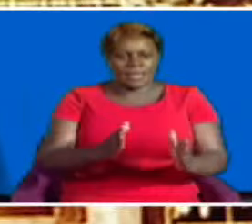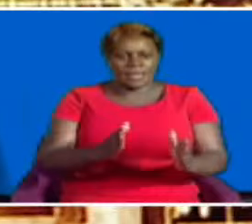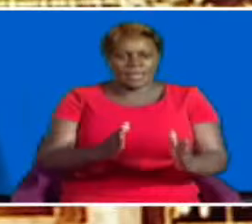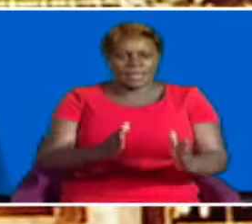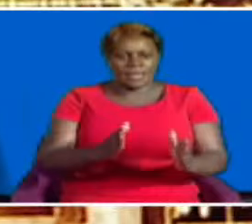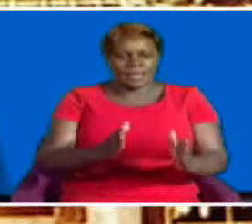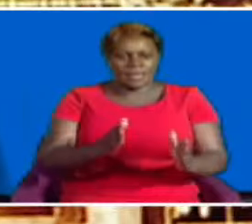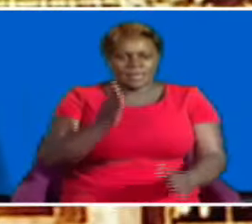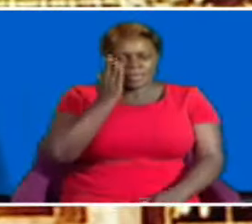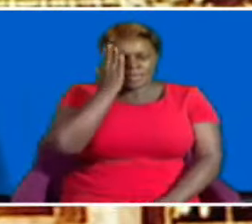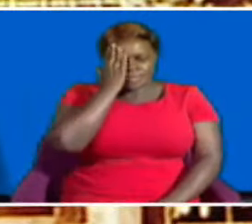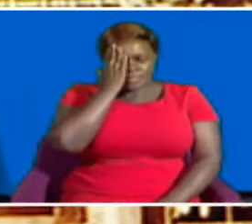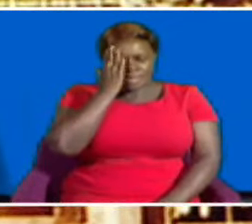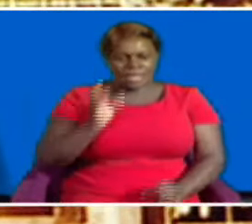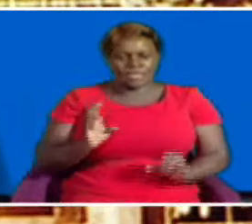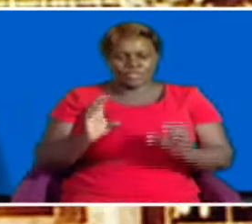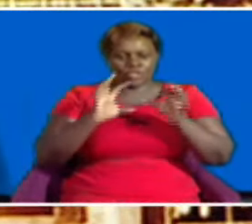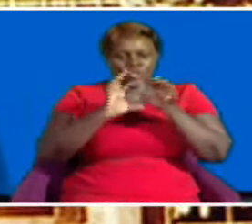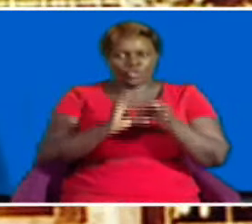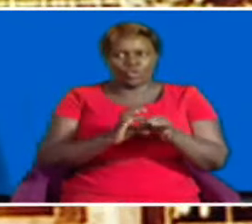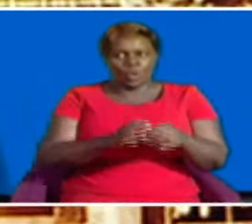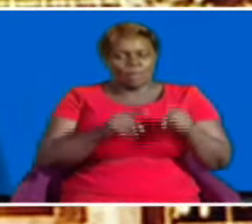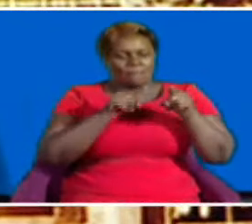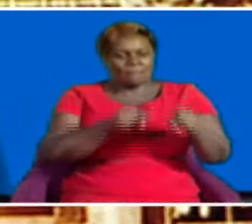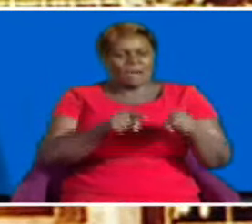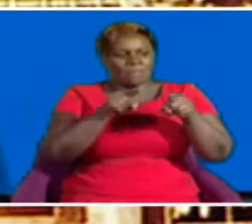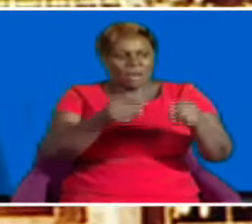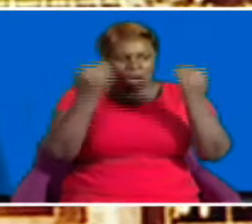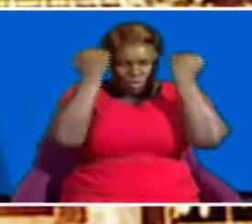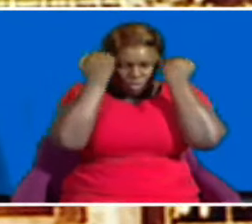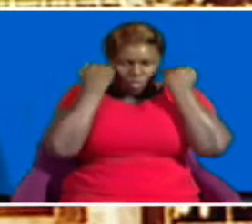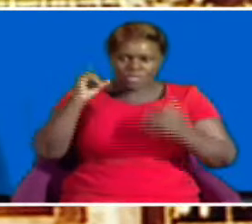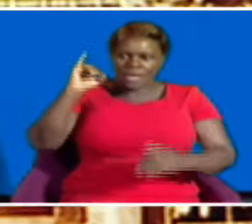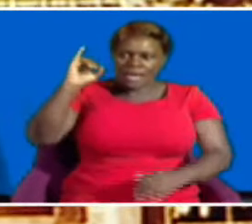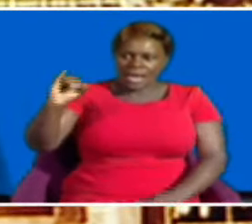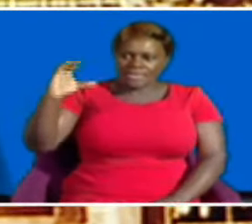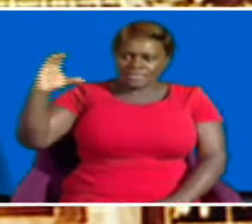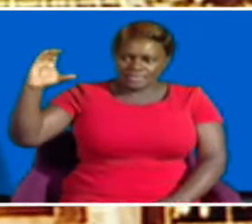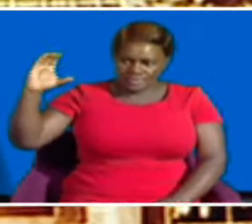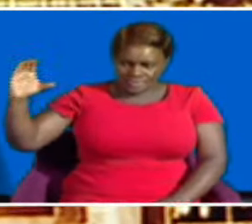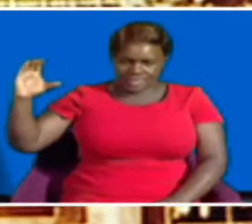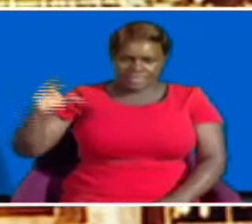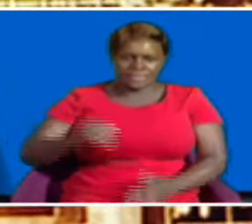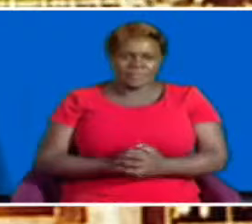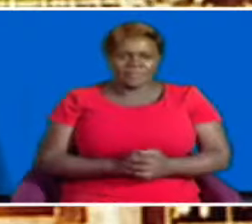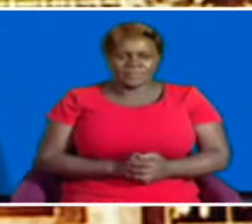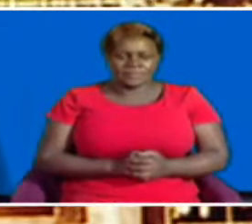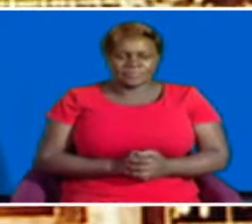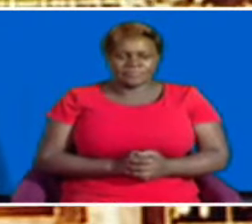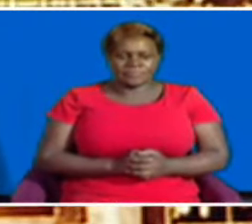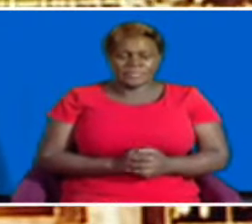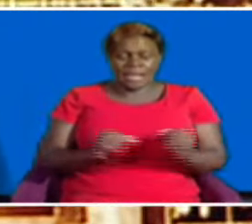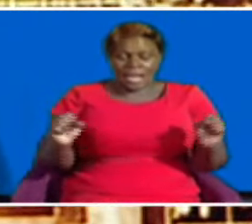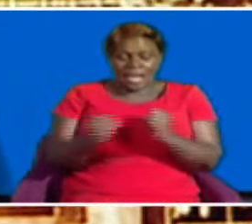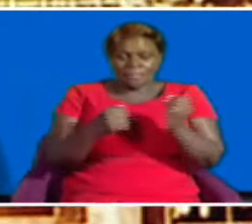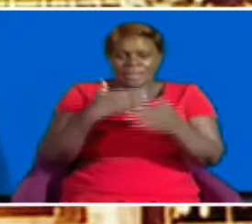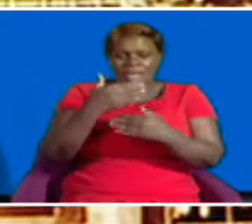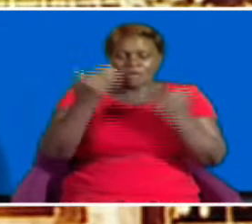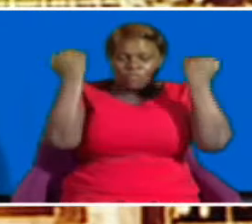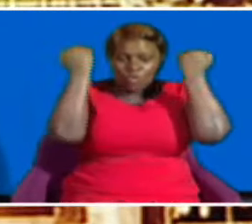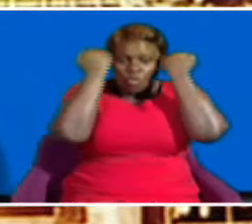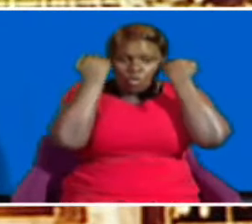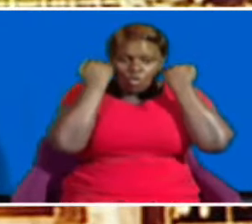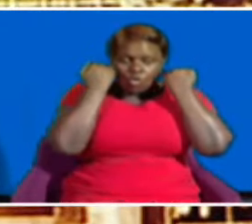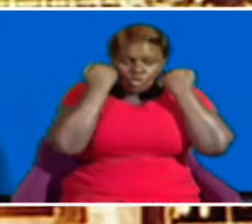Viongozi wa Israel wameungana katika kuilani mahakama ya kimataifa ya jinai ya ICC. Hili linajiri baada ya mahakama